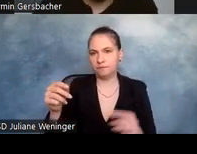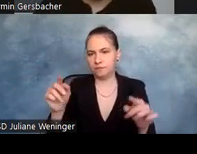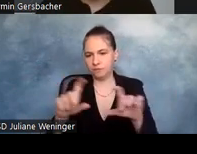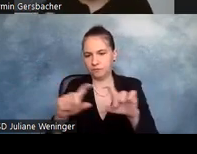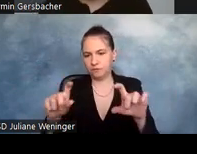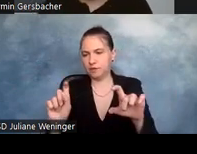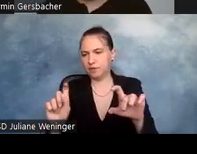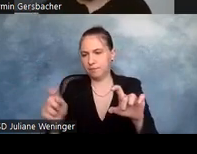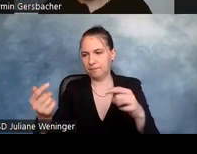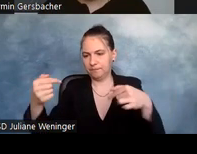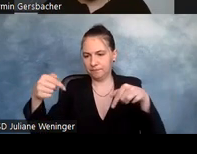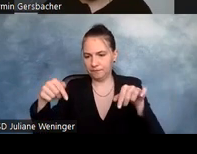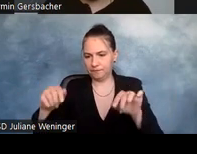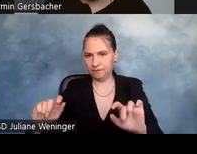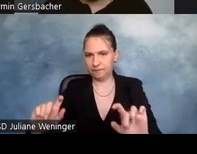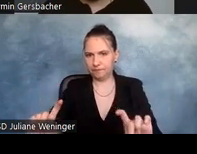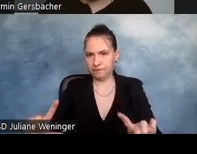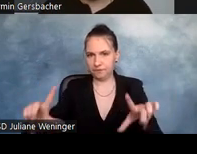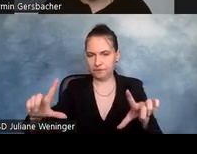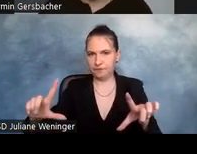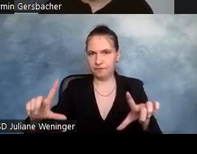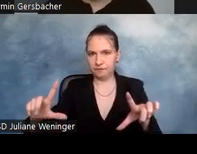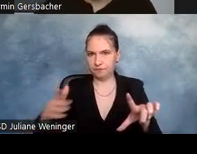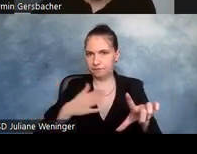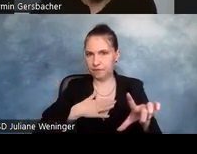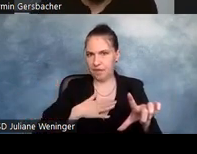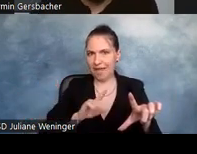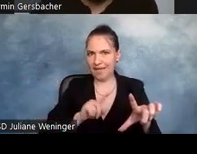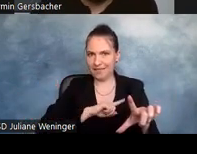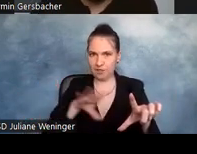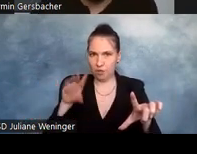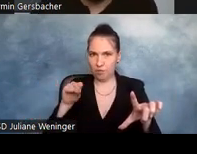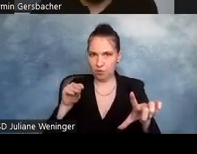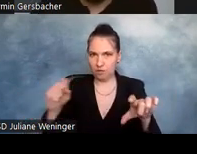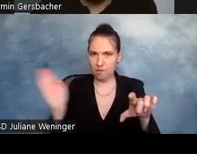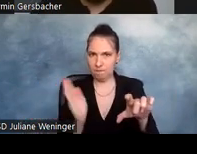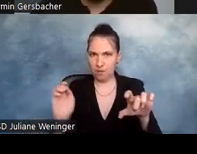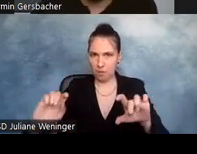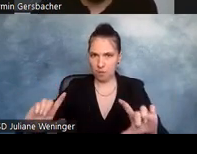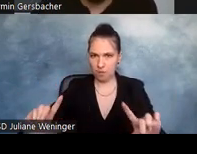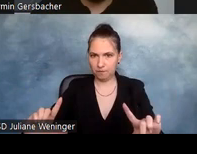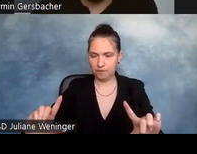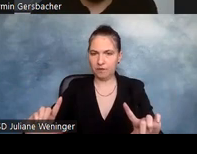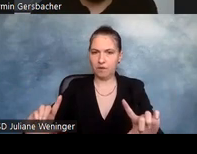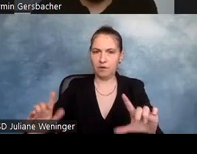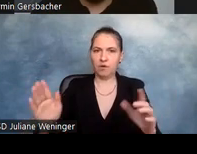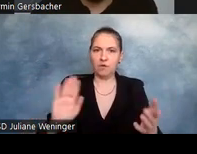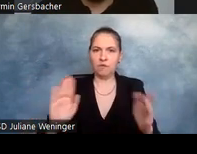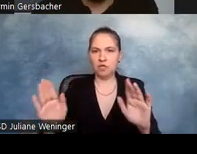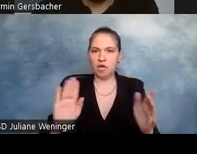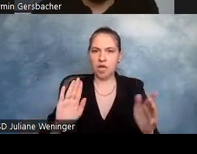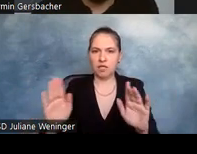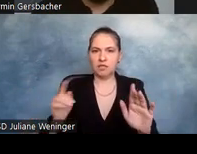das Menü öffnet zu seinem eigenen Nutzermenü. Und dann war es wahrscheinlich halt gut gemeint, man hat ein